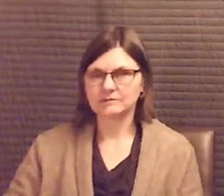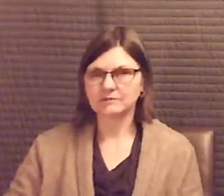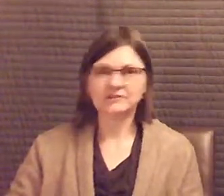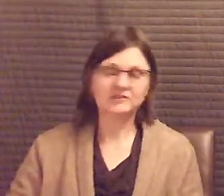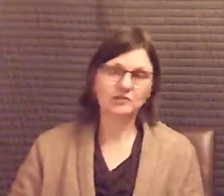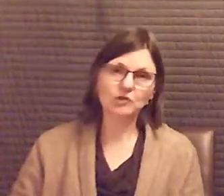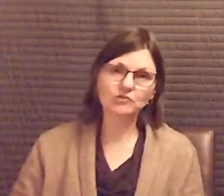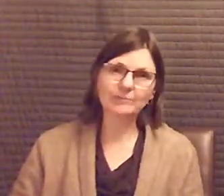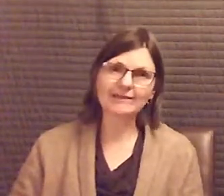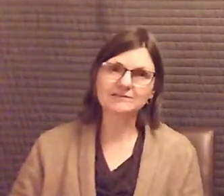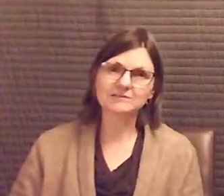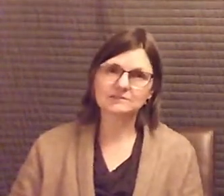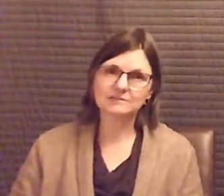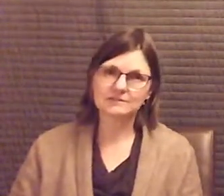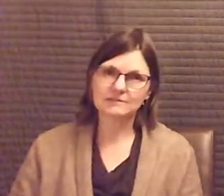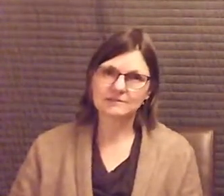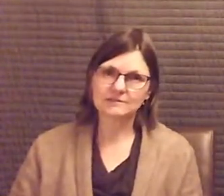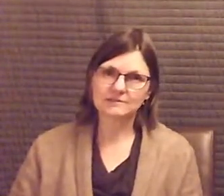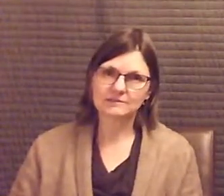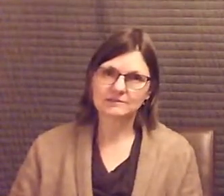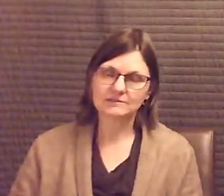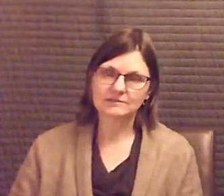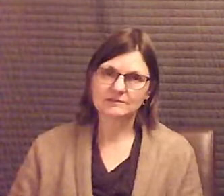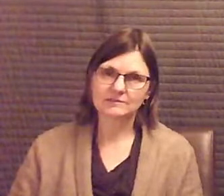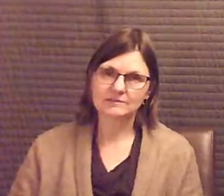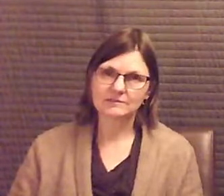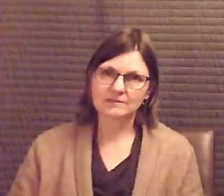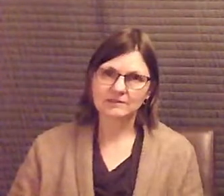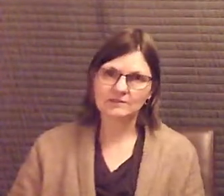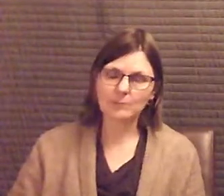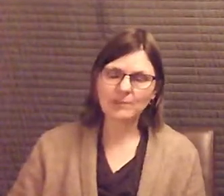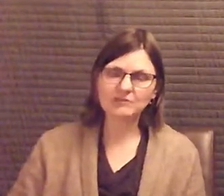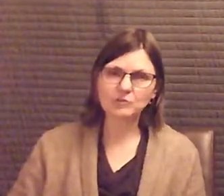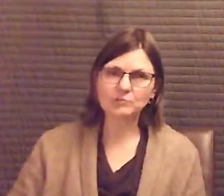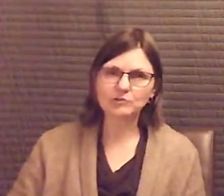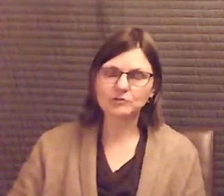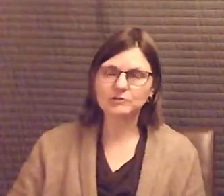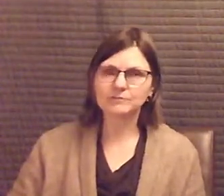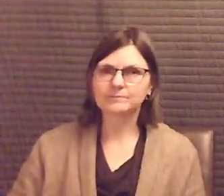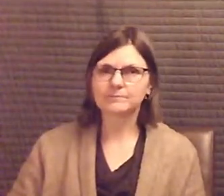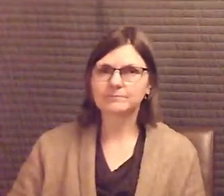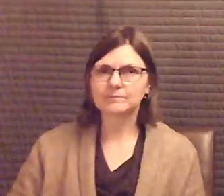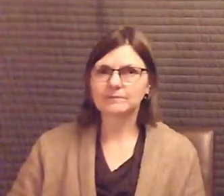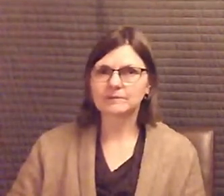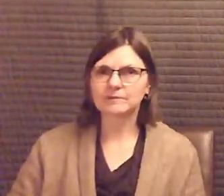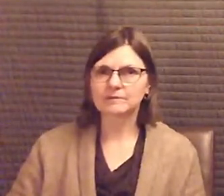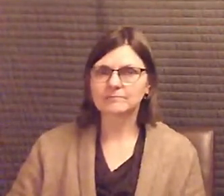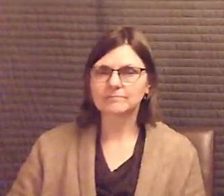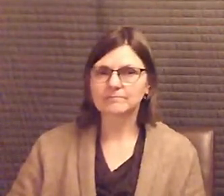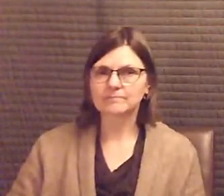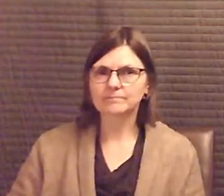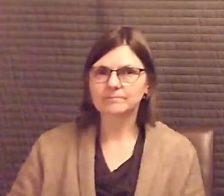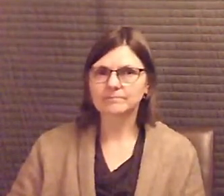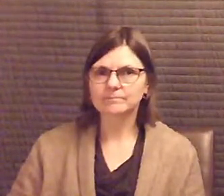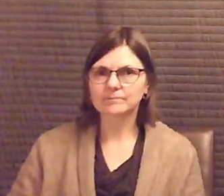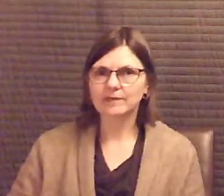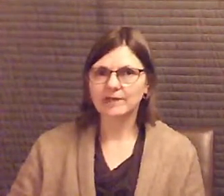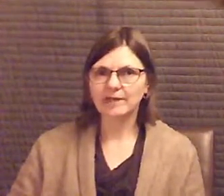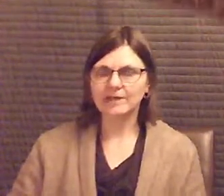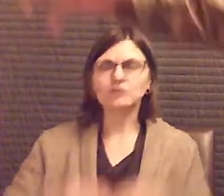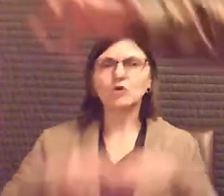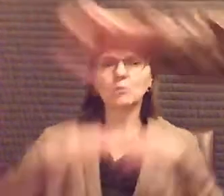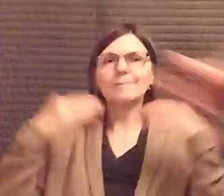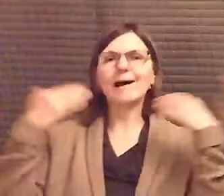het was een serieuze klaar met simon peter roos simon petrus opstaan en kan fles open